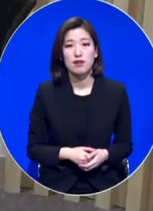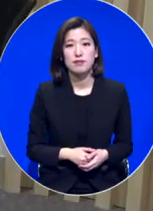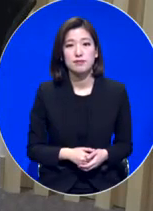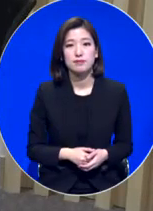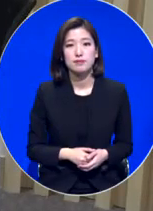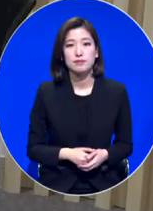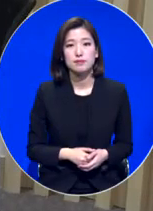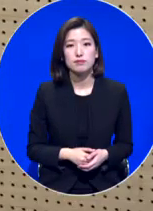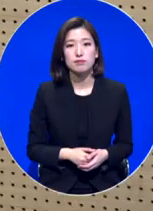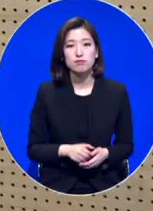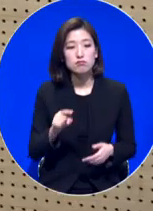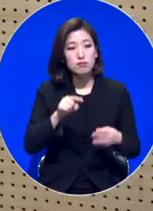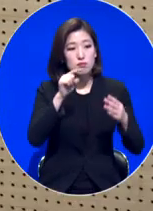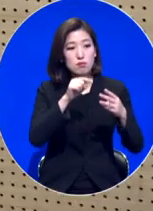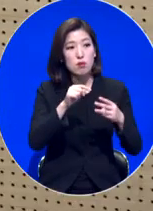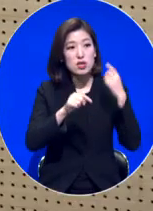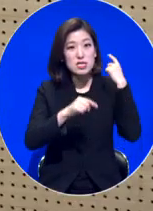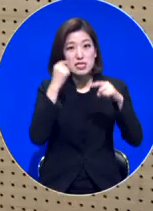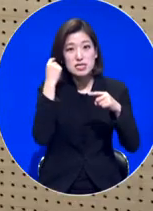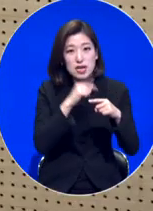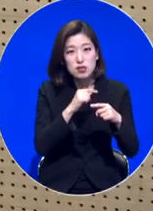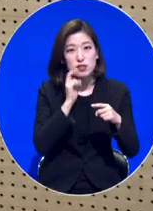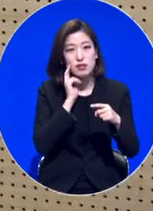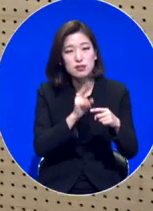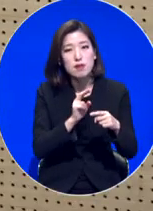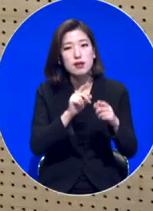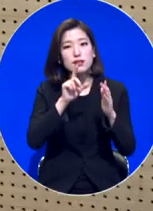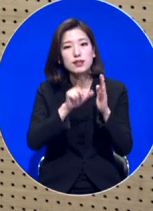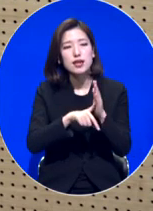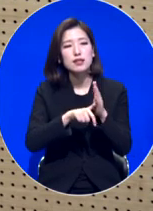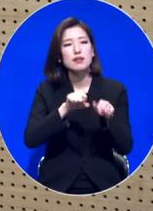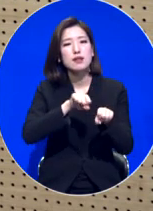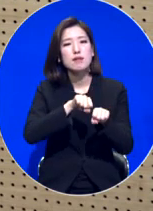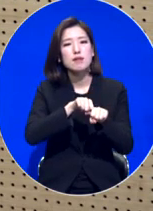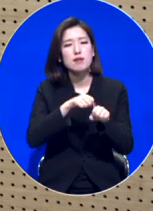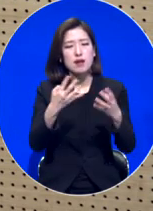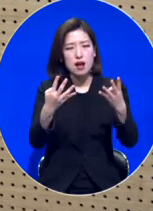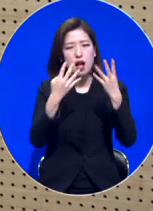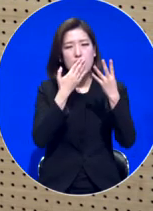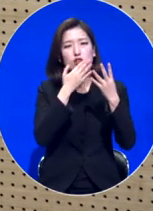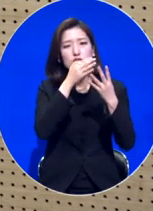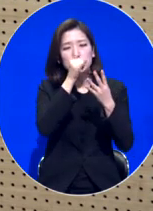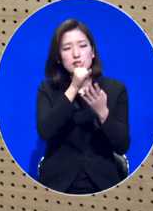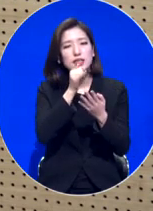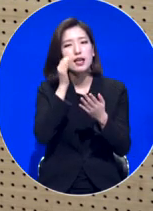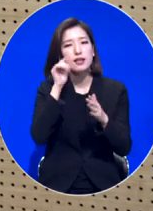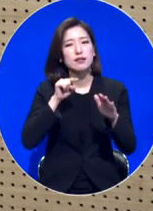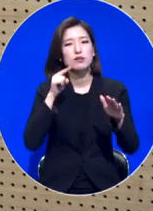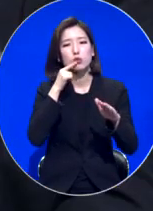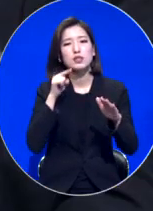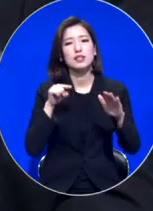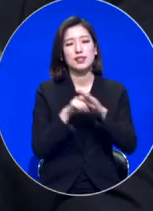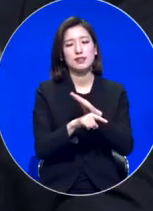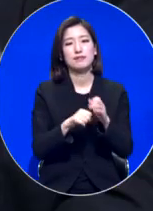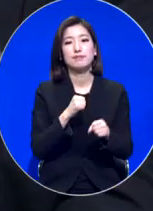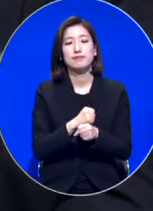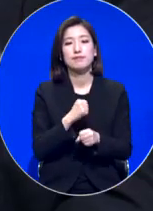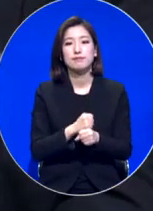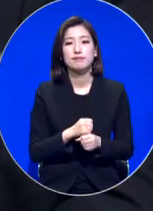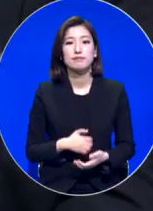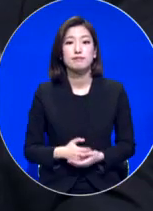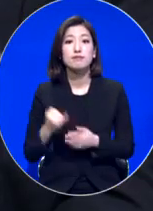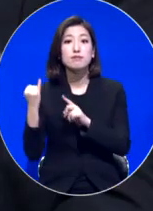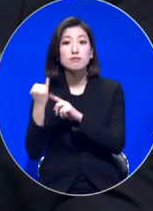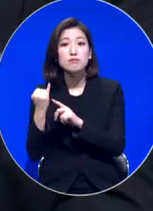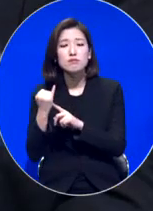일정한 결과가 초래되었을 경우에는 실형을 구형할 수 있는 그런 이제 조치를 가하게 된 것입니다. 네. 또 이런 경우도